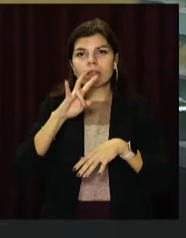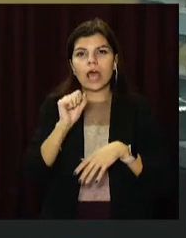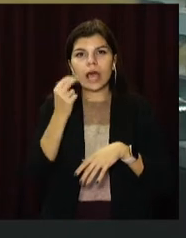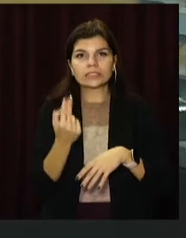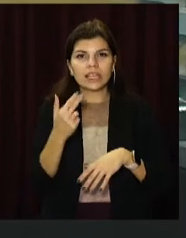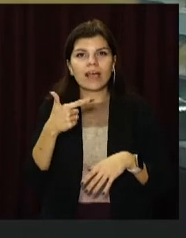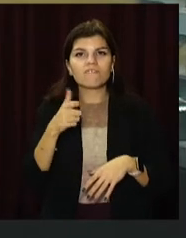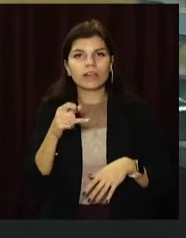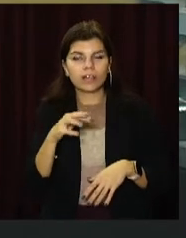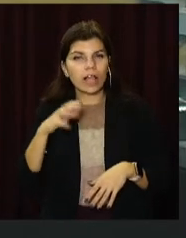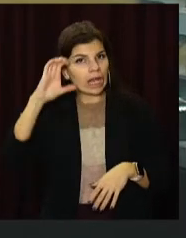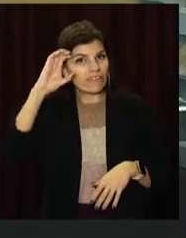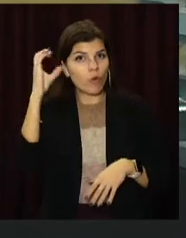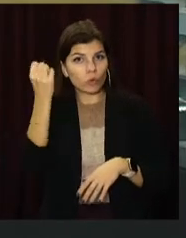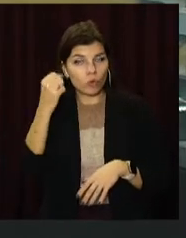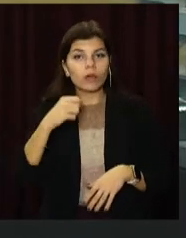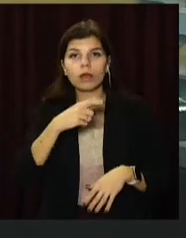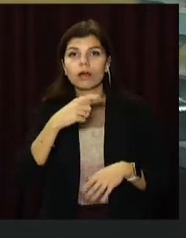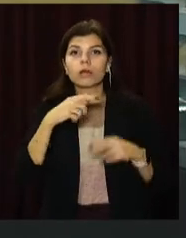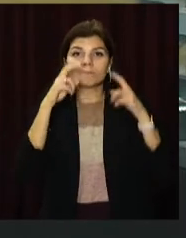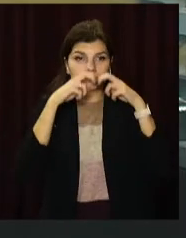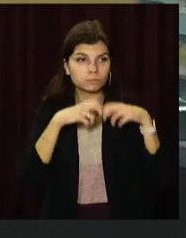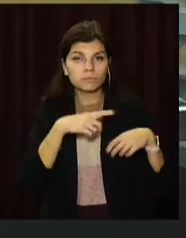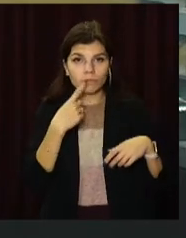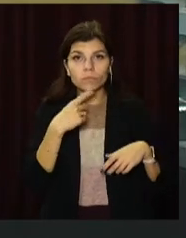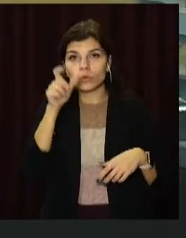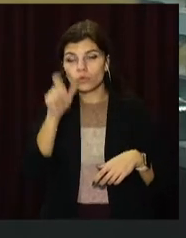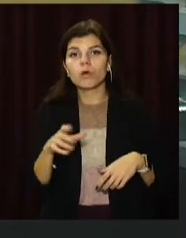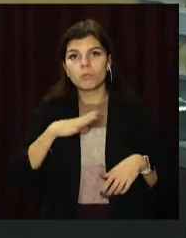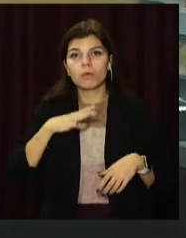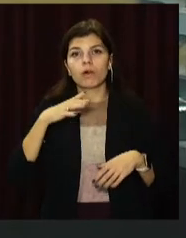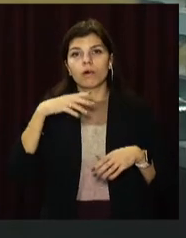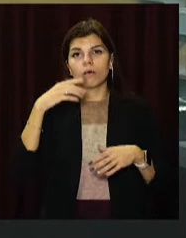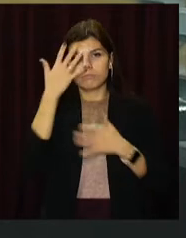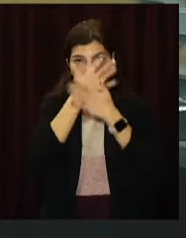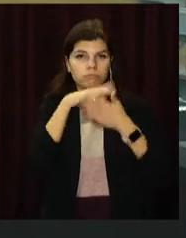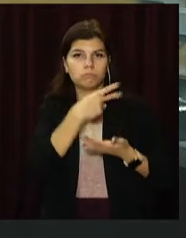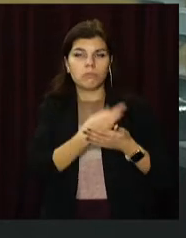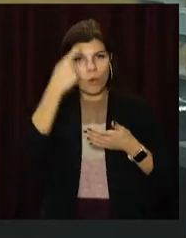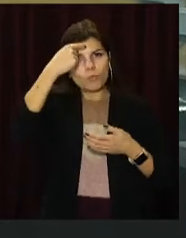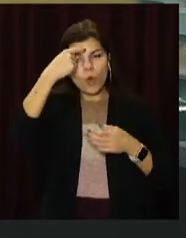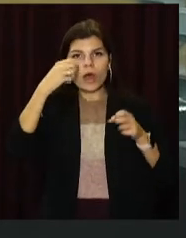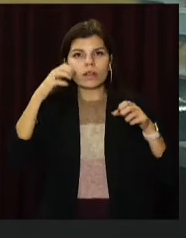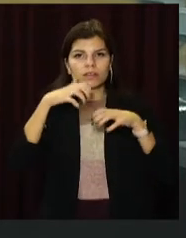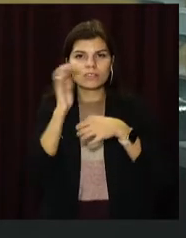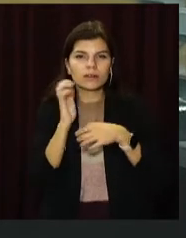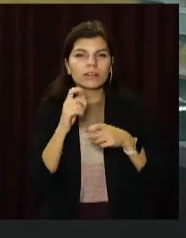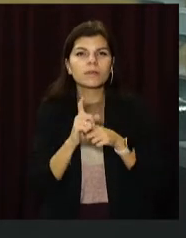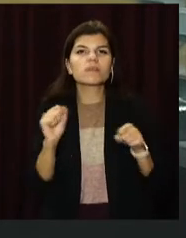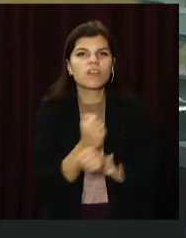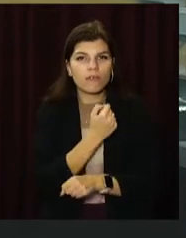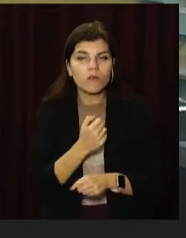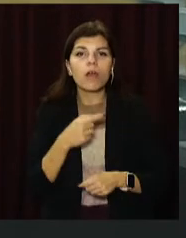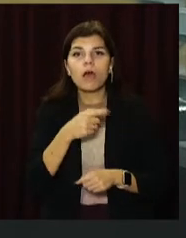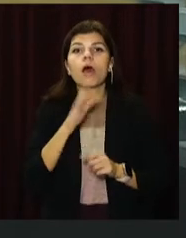Кривому Розі, повідомляють у Державному бюро розслідувань. Солдата ушпиталили до другої Криворізької лікарні. За словами медиків, йому